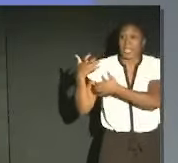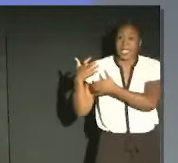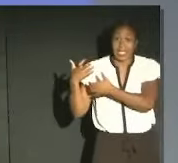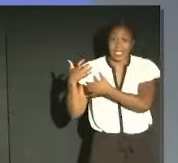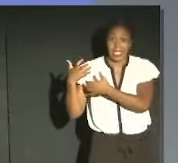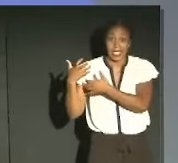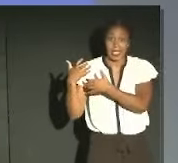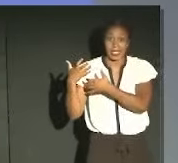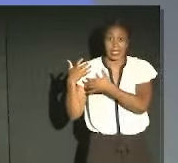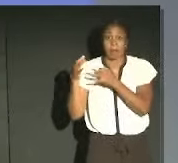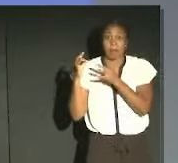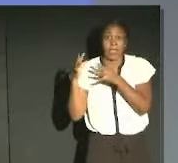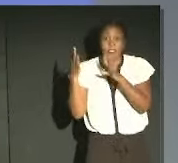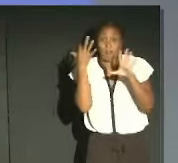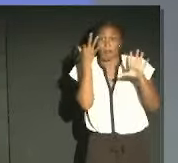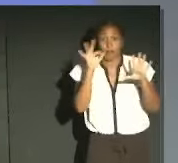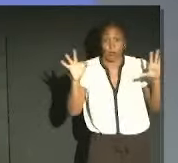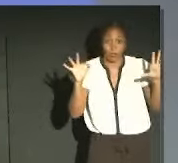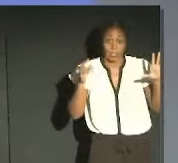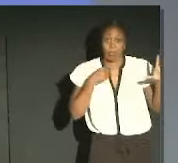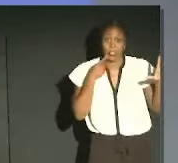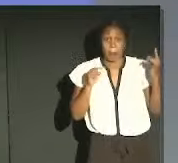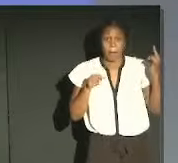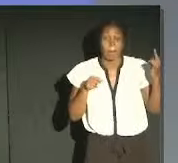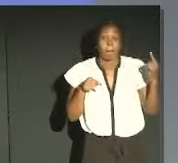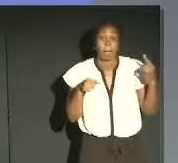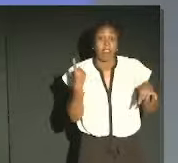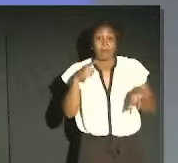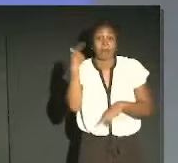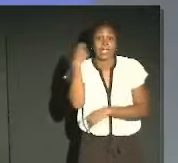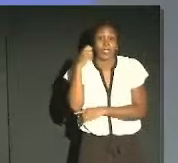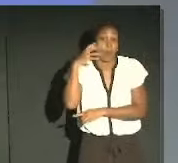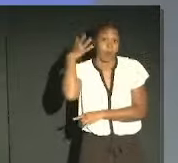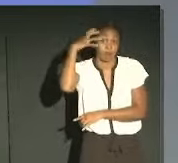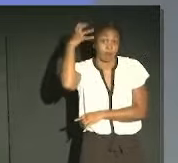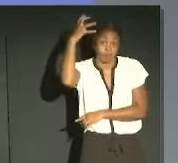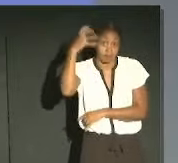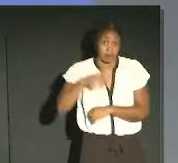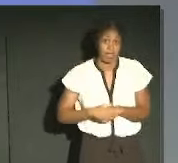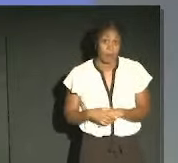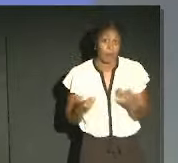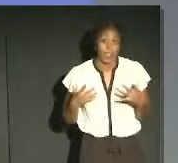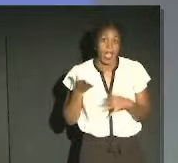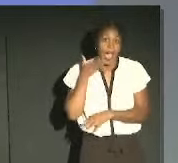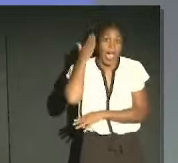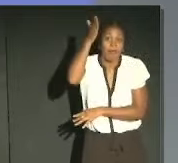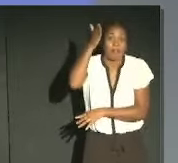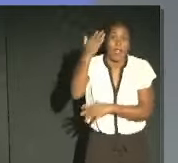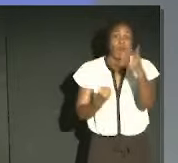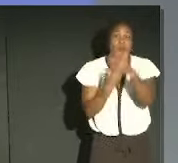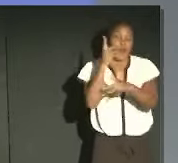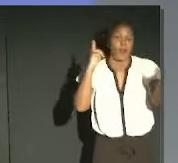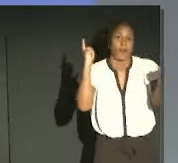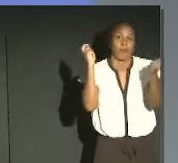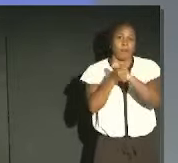et bien Jean-Luc Mélenchon serait déjà président et nous aurions collectivement inventé un tout autre avenir